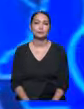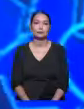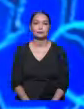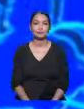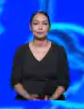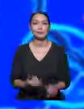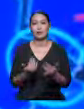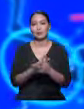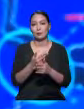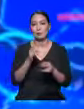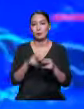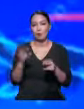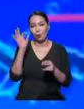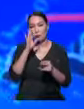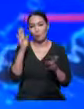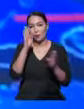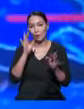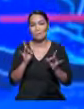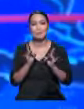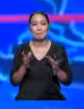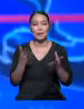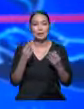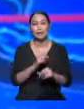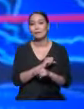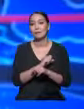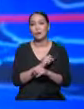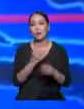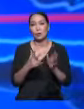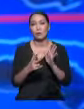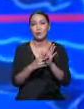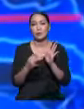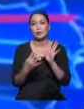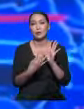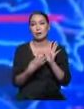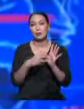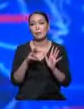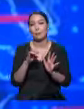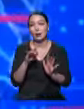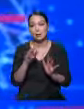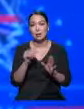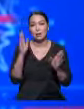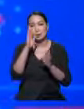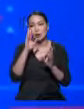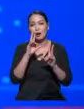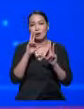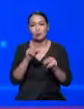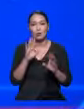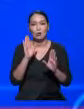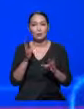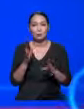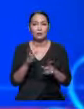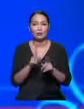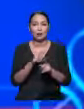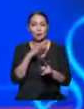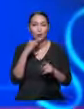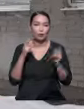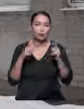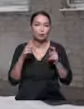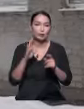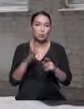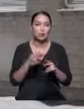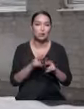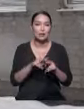И в завершении выпуска о погоде на праздничные выходные. 8 и 9 марта синоптики обещают осадки в большинстве регионов. В